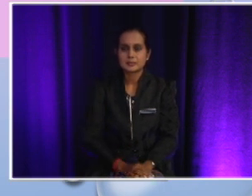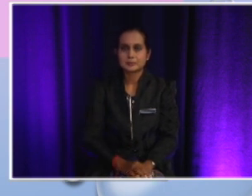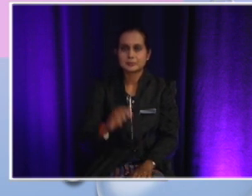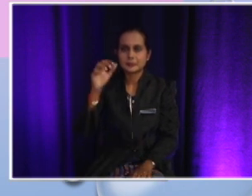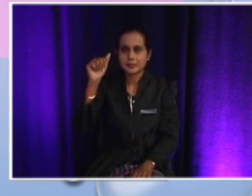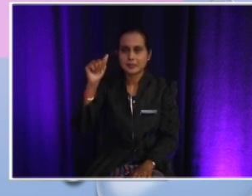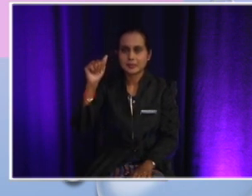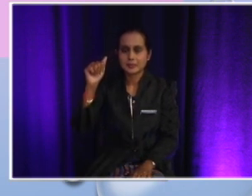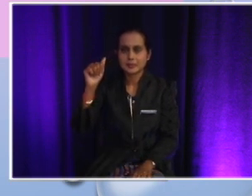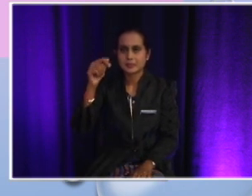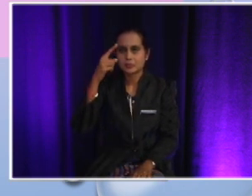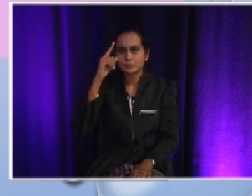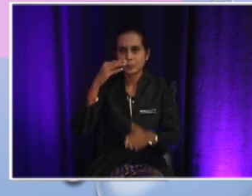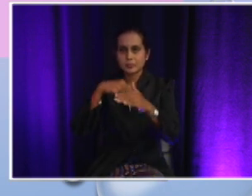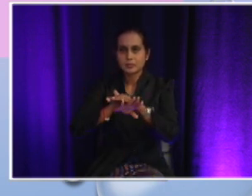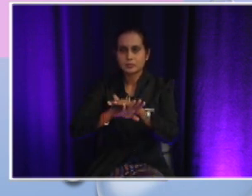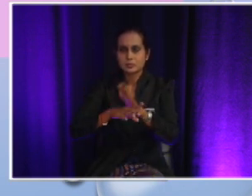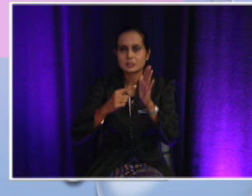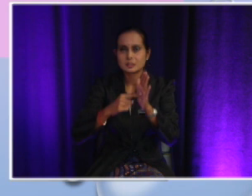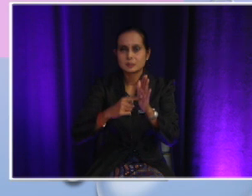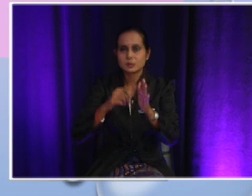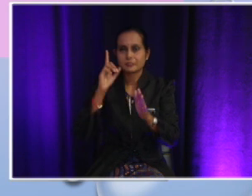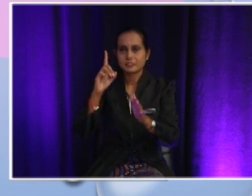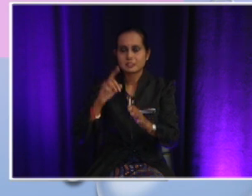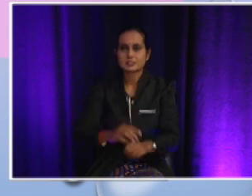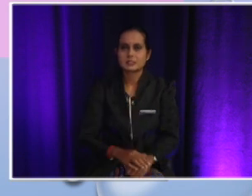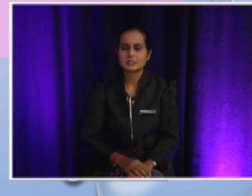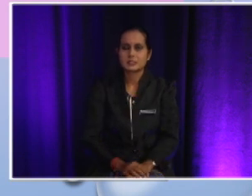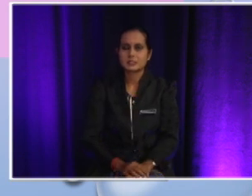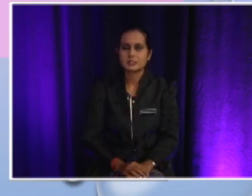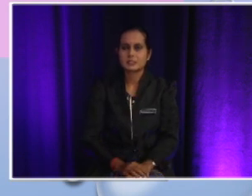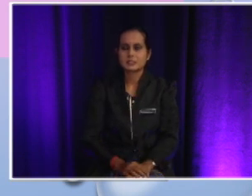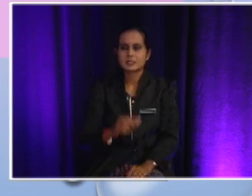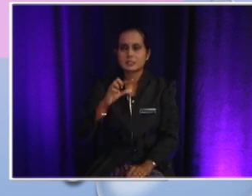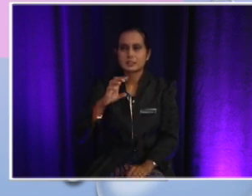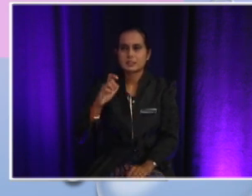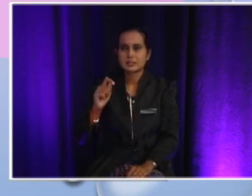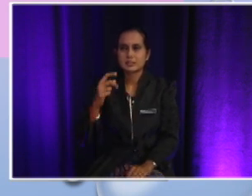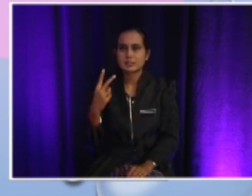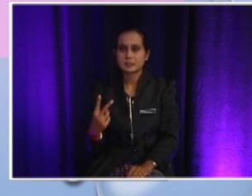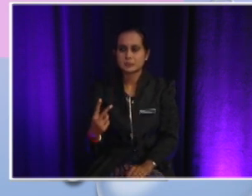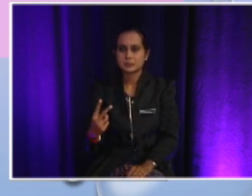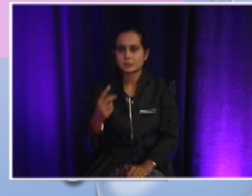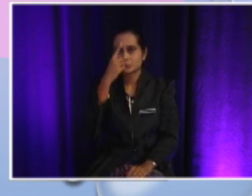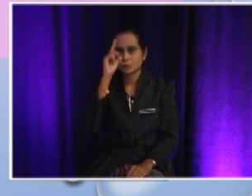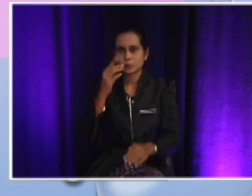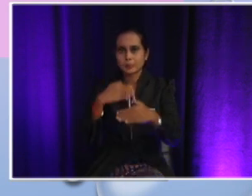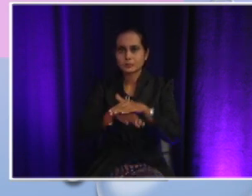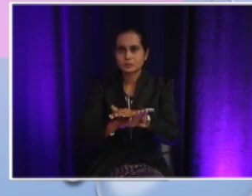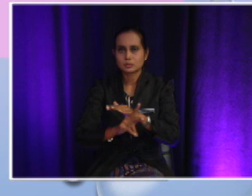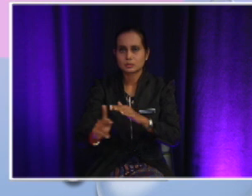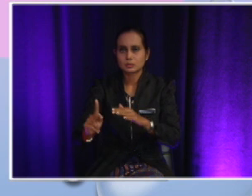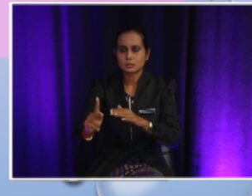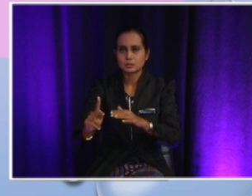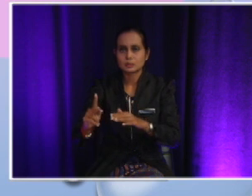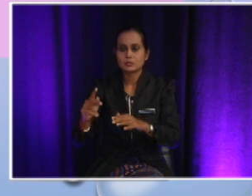untuk gate, simbol gate yang pertama kan? Ya, kemudian gate yang kedua ni merupakan masukan untuk gate yang